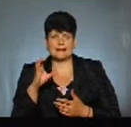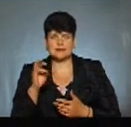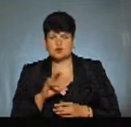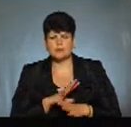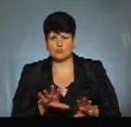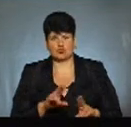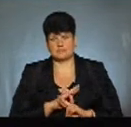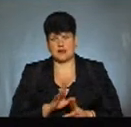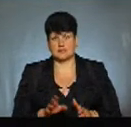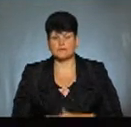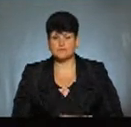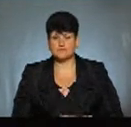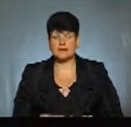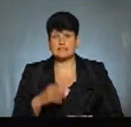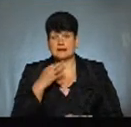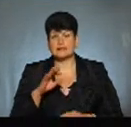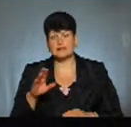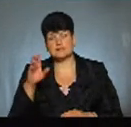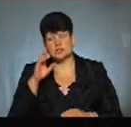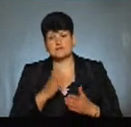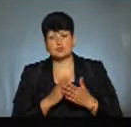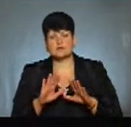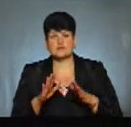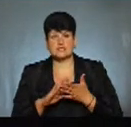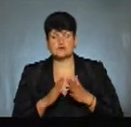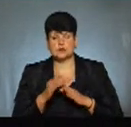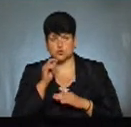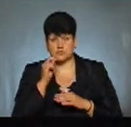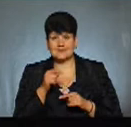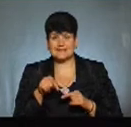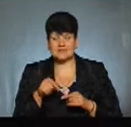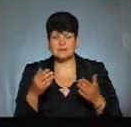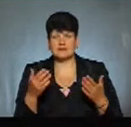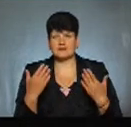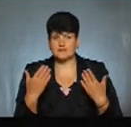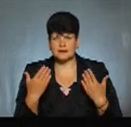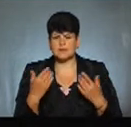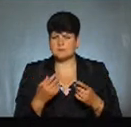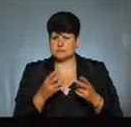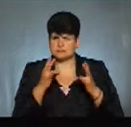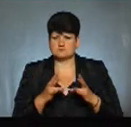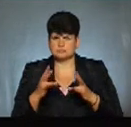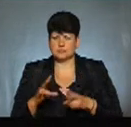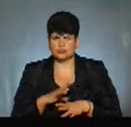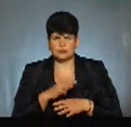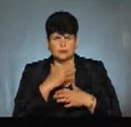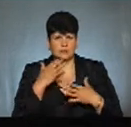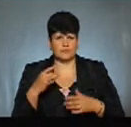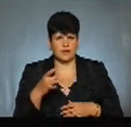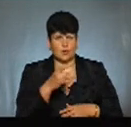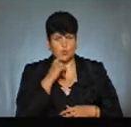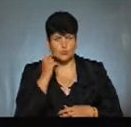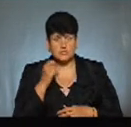смерть. Як повідомила Державна служба з надзвичайних ситуацій України, цими вихідними стихія дещо натворила лиха у регіонах України.